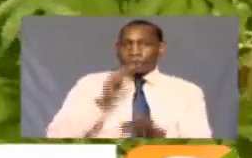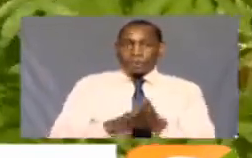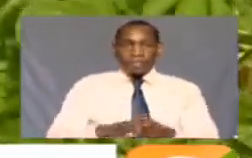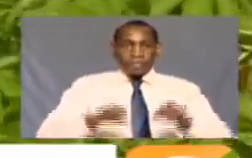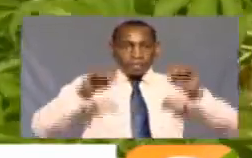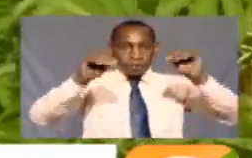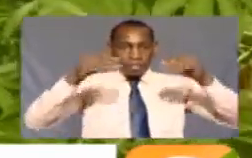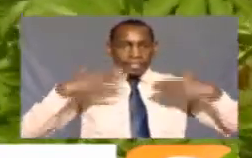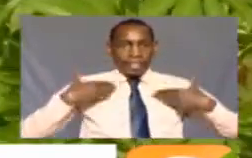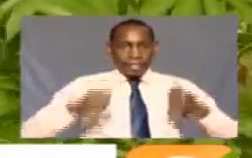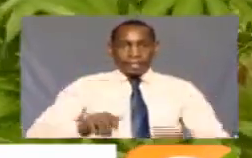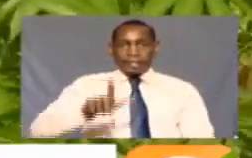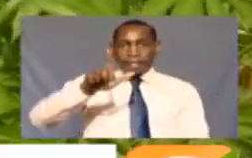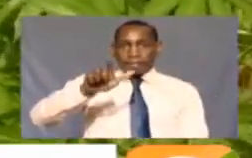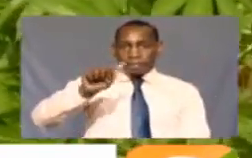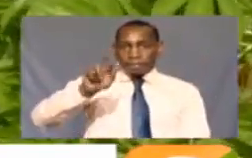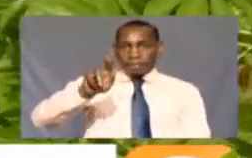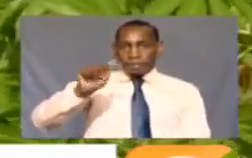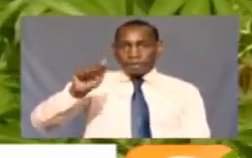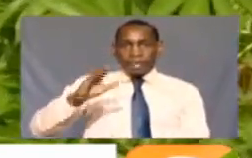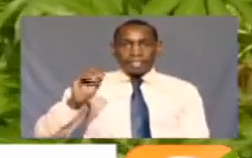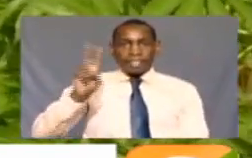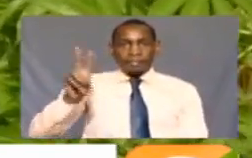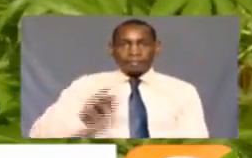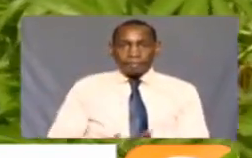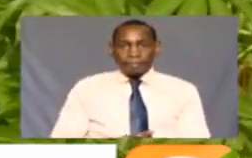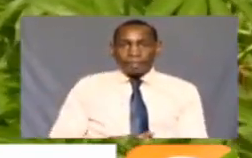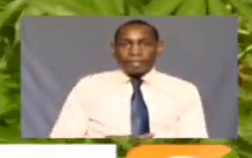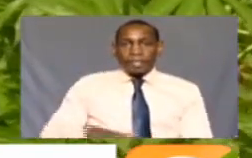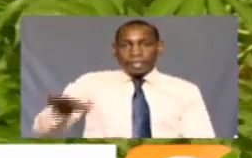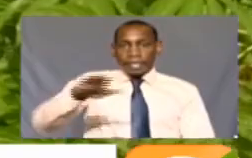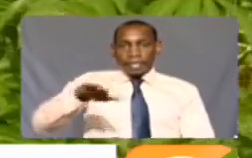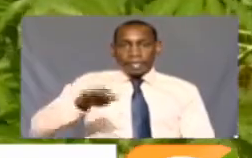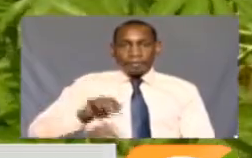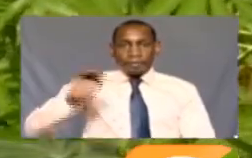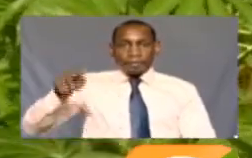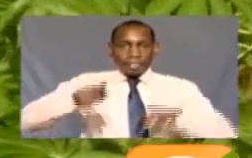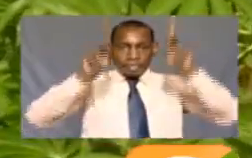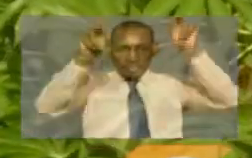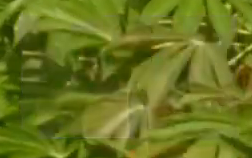bora. Laura Otieno, runinga ya Citizen, kutoka eneo bunge la Nyakach, kaunti ya Kisumu.